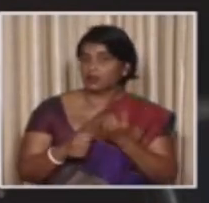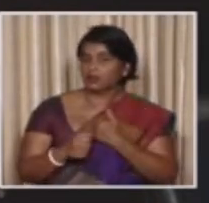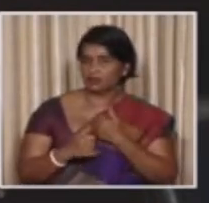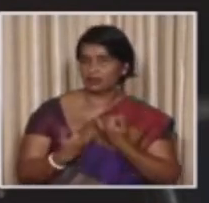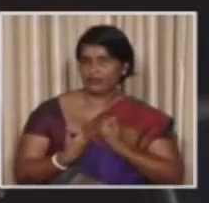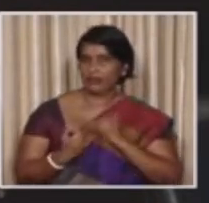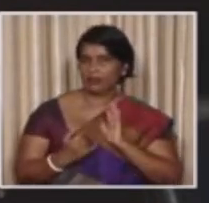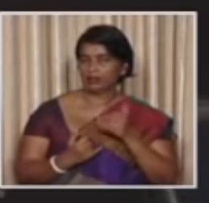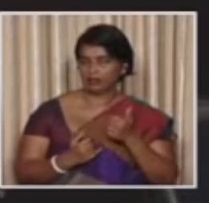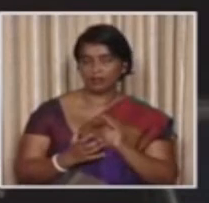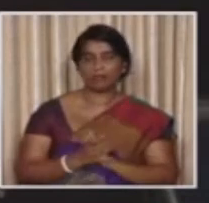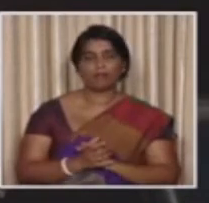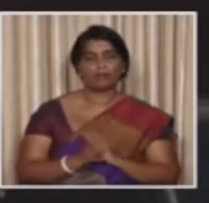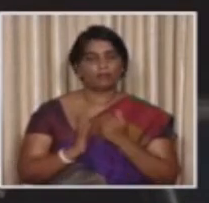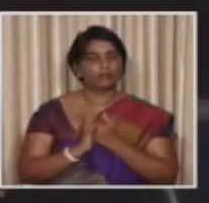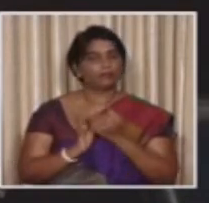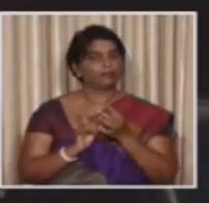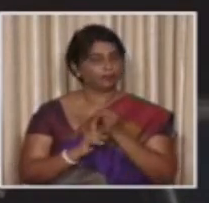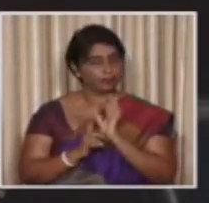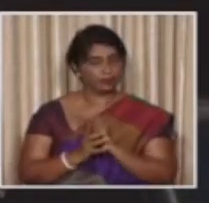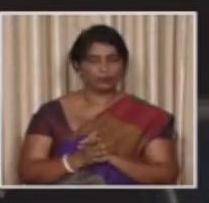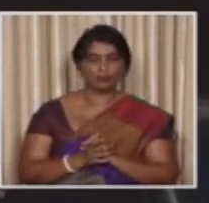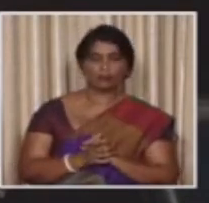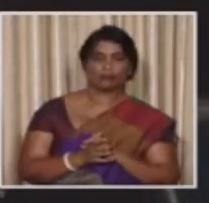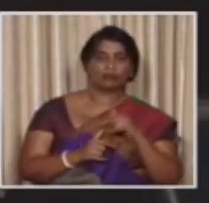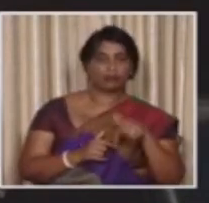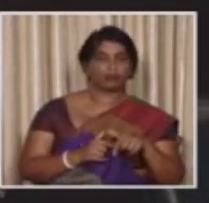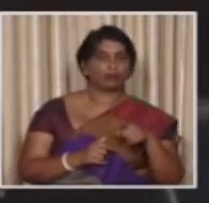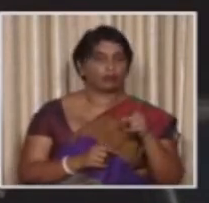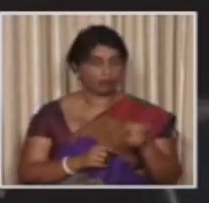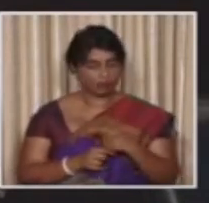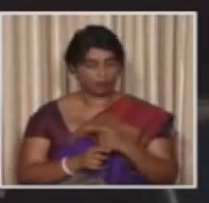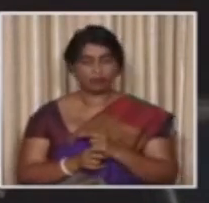නෑ කියලා. ගරු සභාපතිතුමනි අද දවසේ